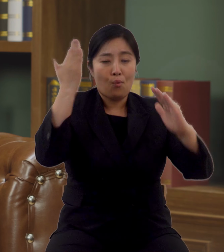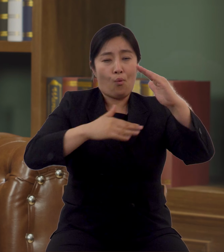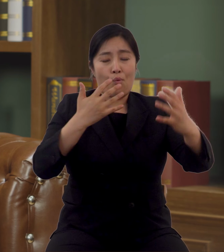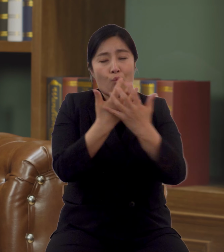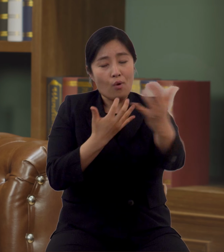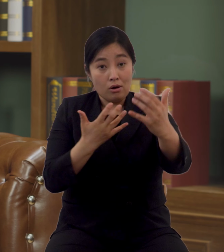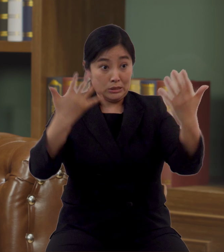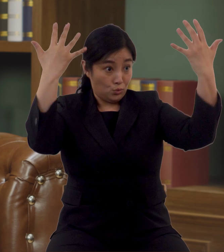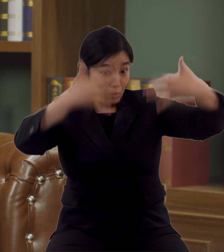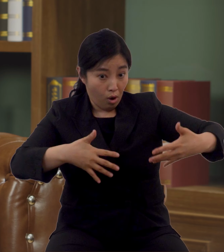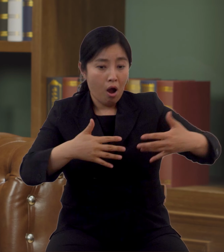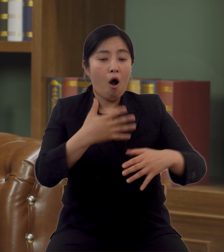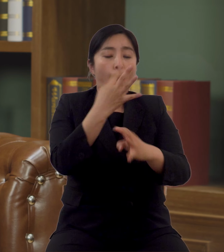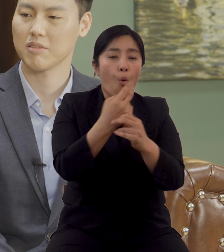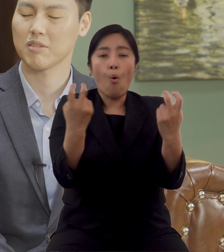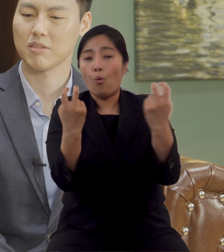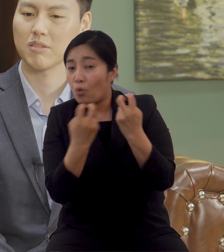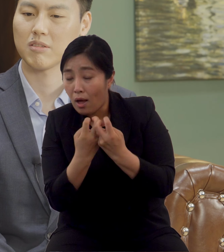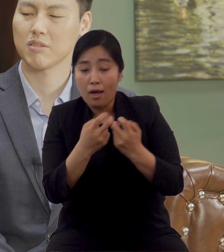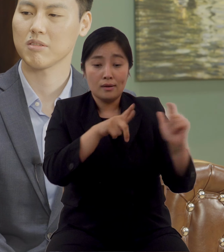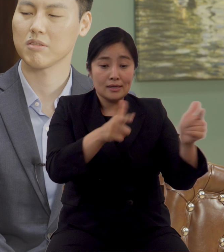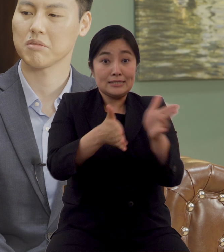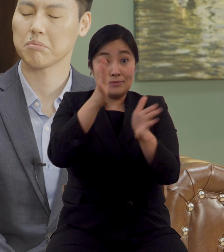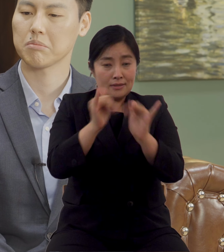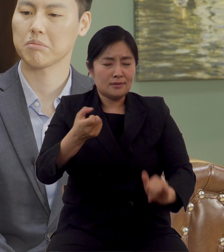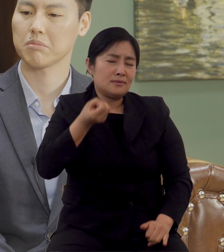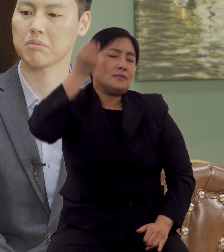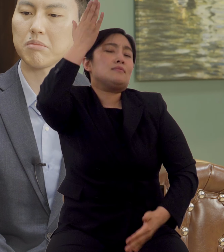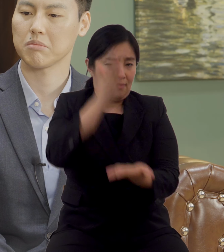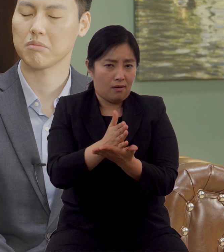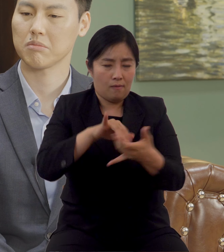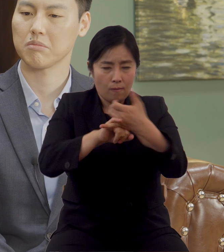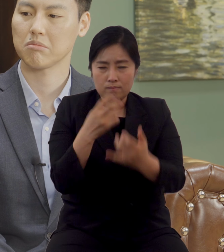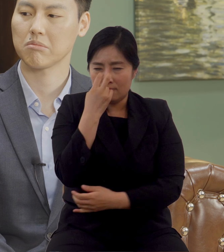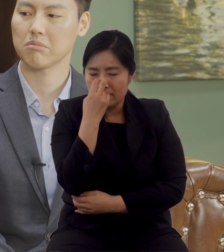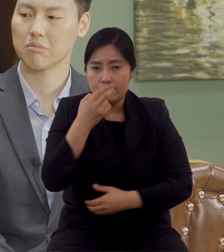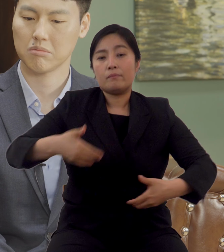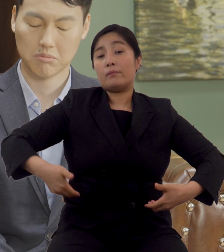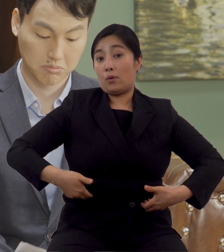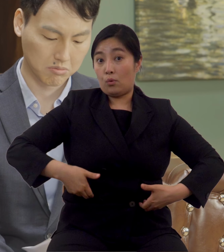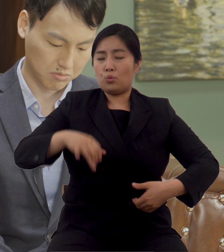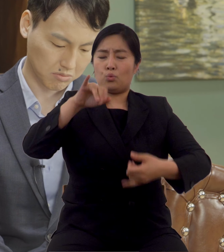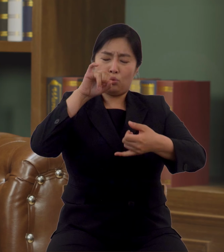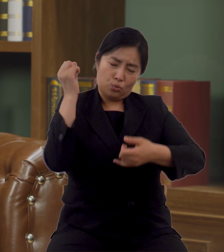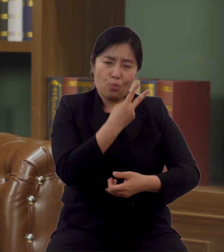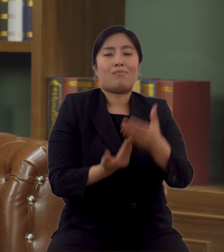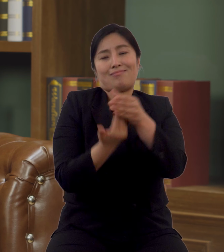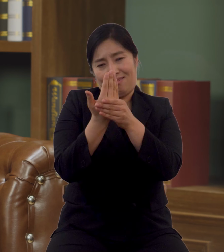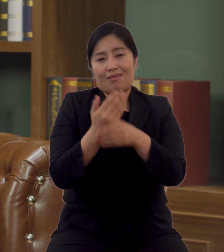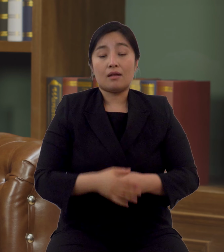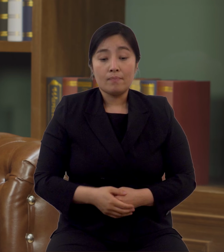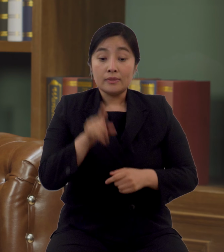여론조사나 공청회 시행이 조건이라면 언제 어떻게 진행될지 우리 시민들이 잊지 말고 지켜봐야 할 문제가